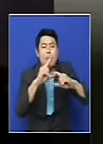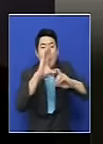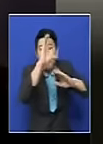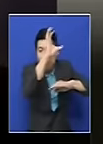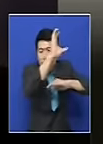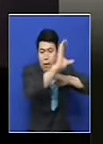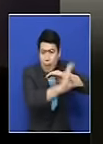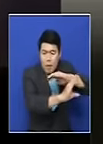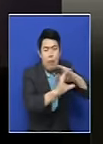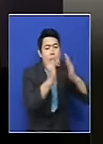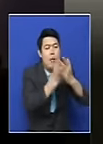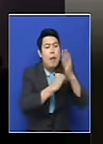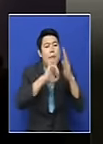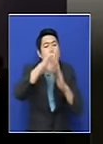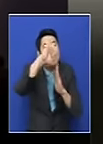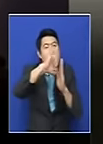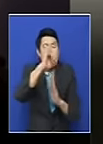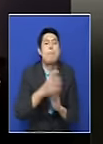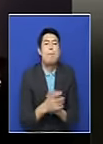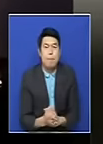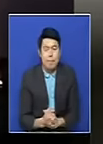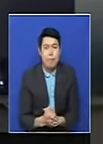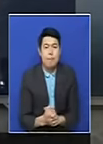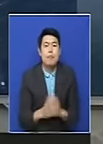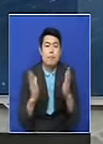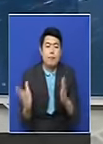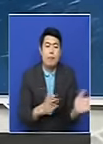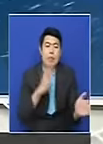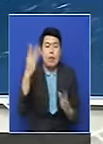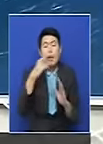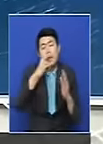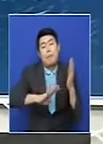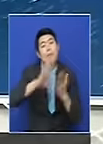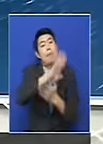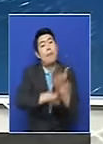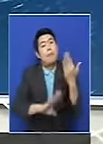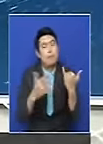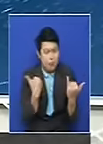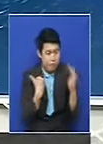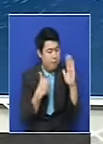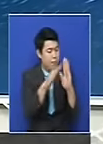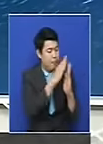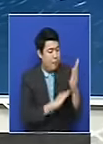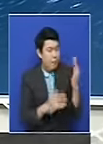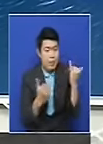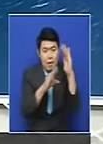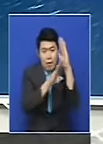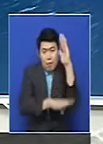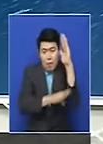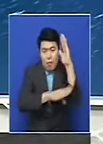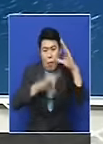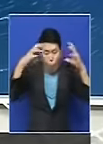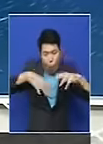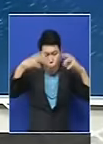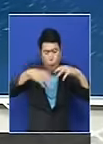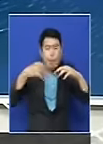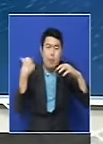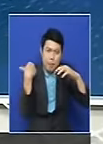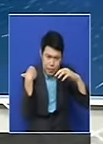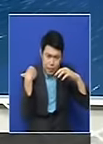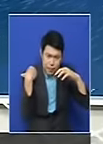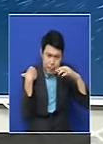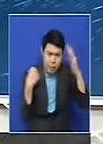ณของจังหวัดเชียงใหม่ครับมาต่อกันที่สภาพอากาศในประเทศไทยนะครับหลายพื้นที่บริเวณของภาคใต้เริ่มมีฝนตกลงมาแล้วนะครับจ